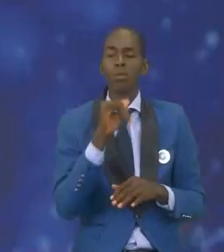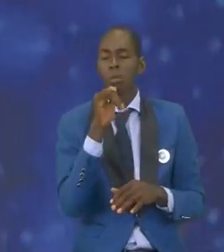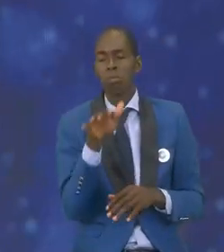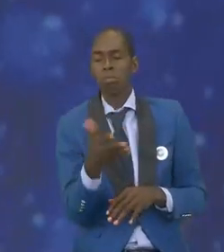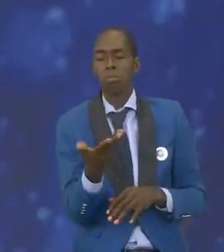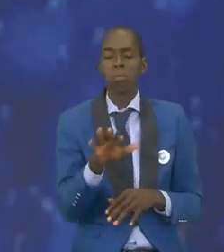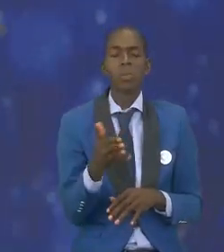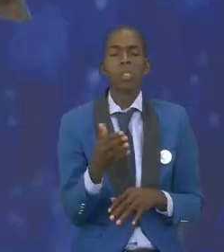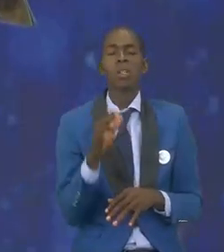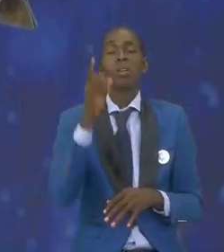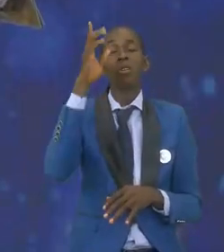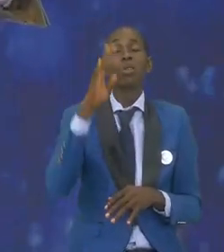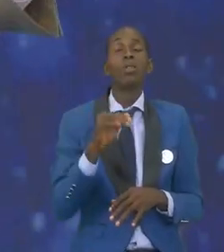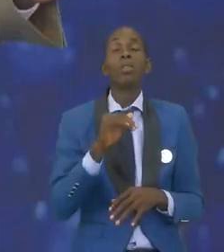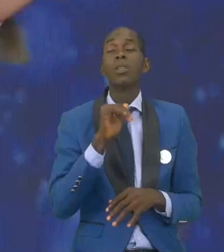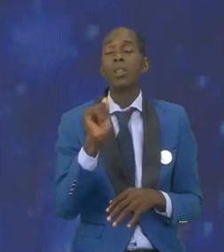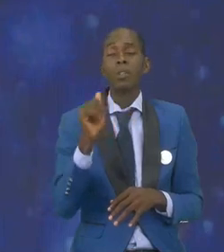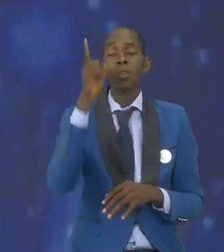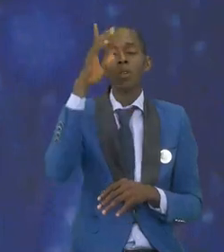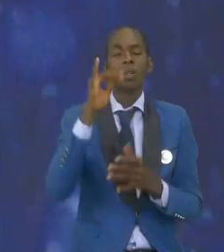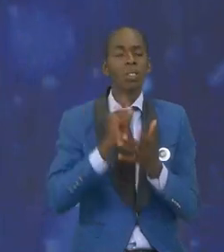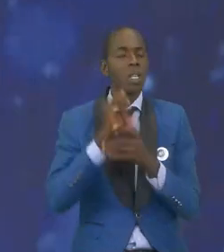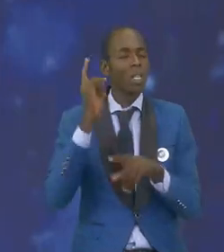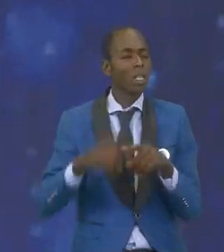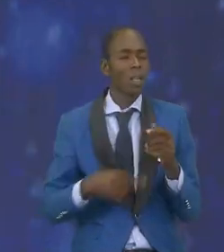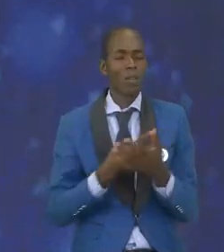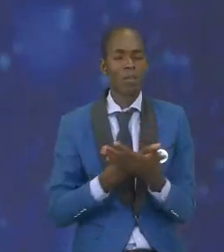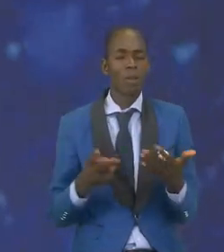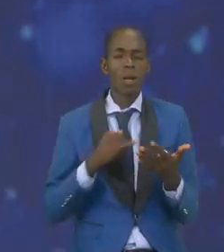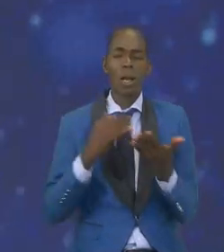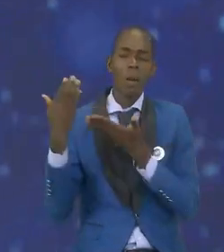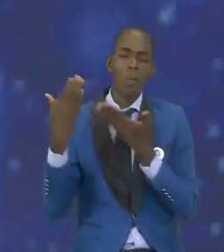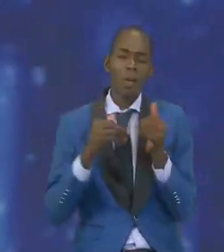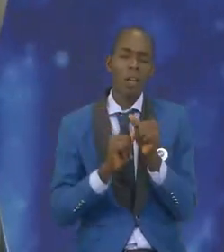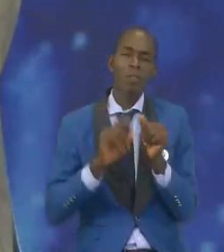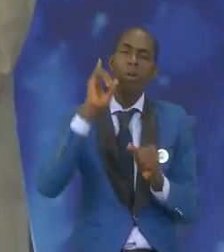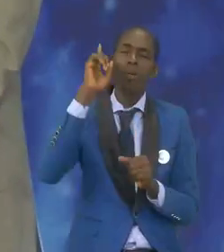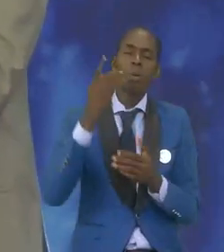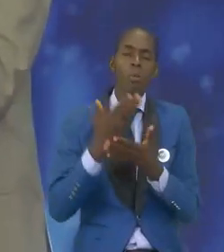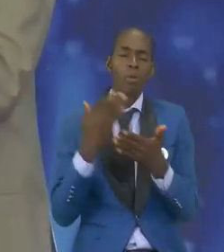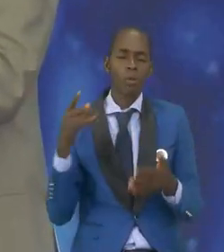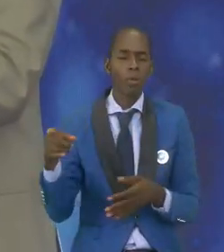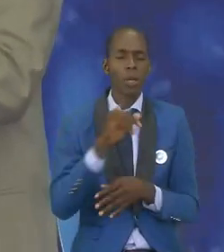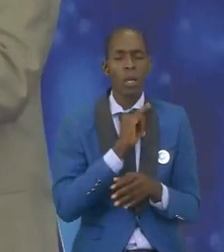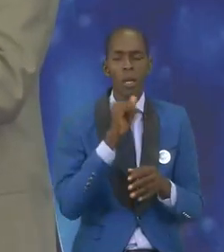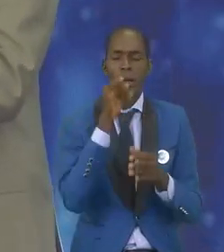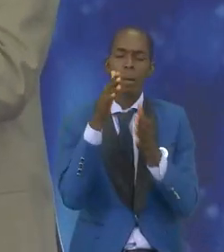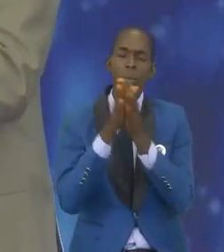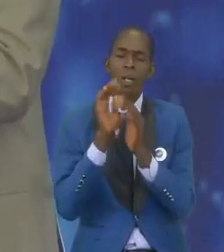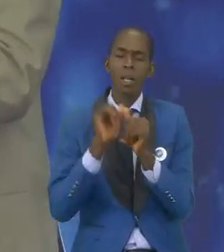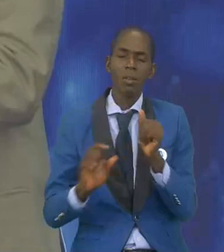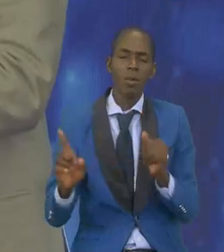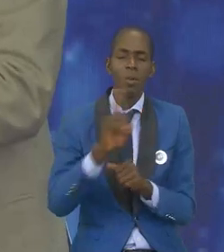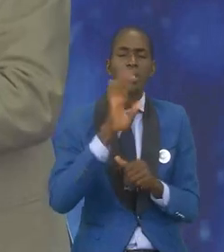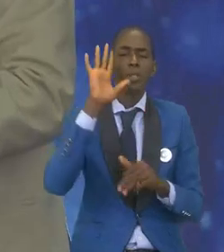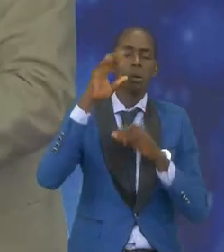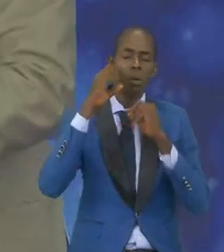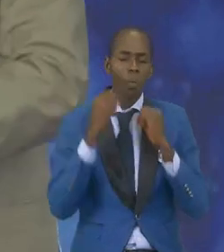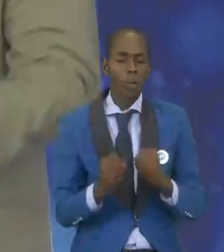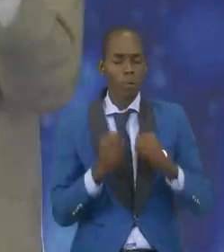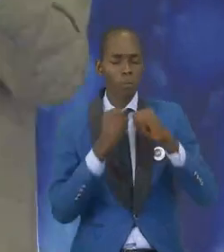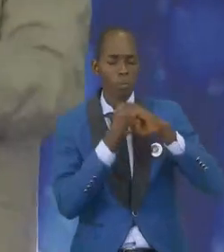compatissant tu es le Dieu un dieu impatient un Dieu qui ne peut échouer jamais tout devant tout le monde